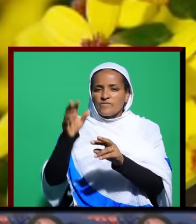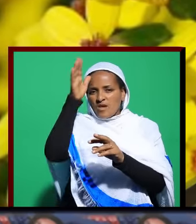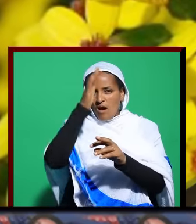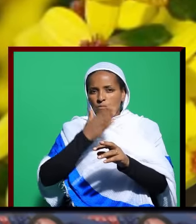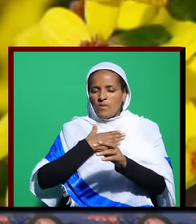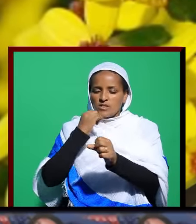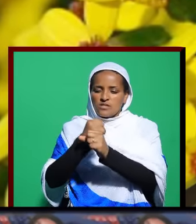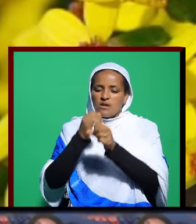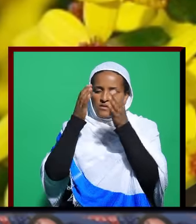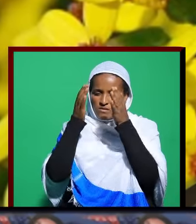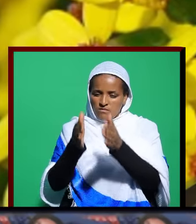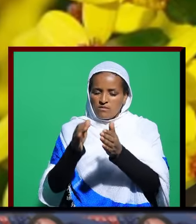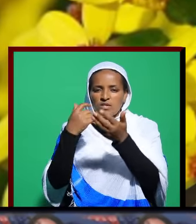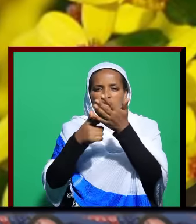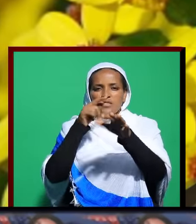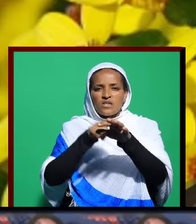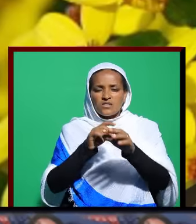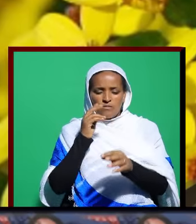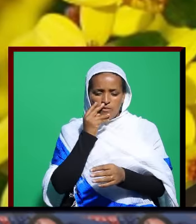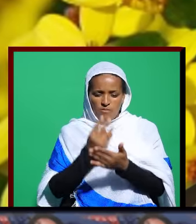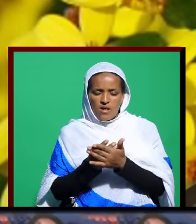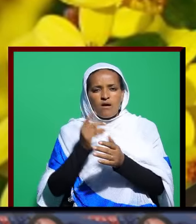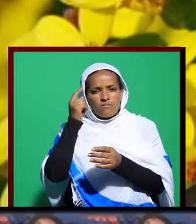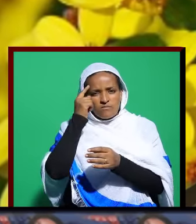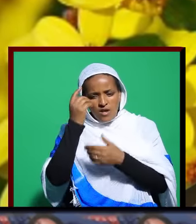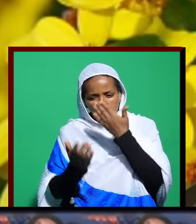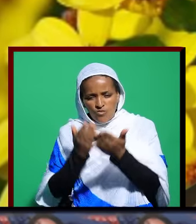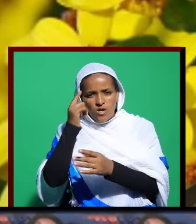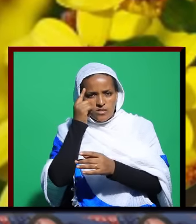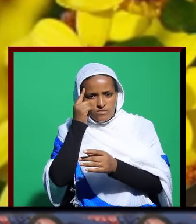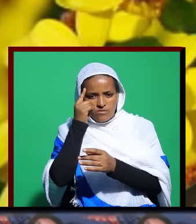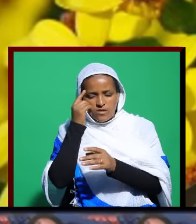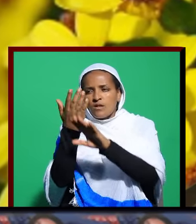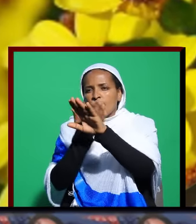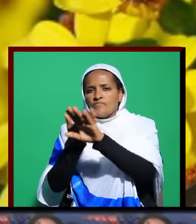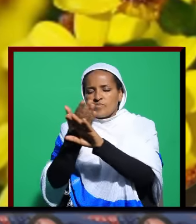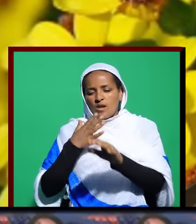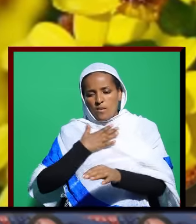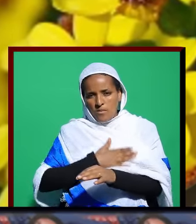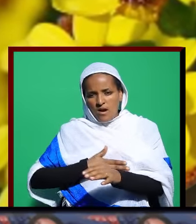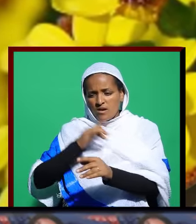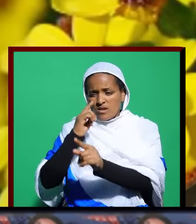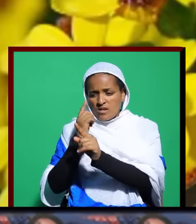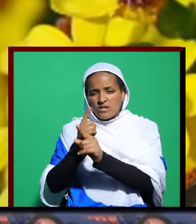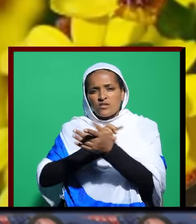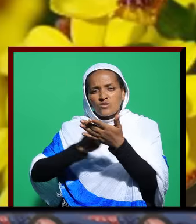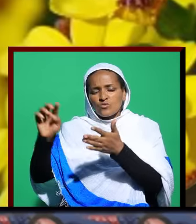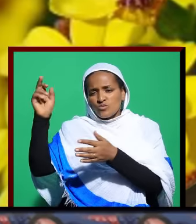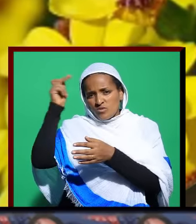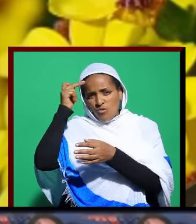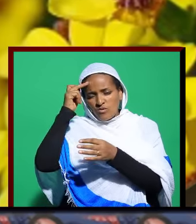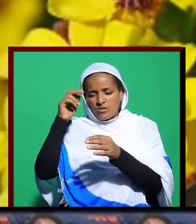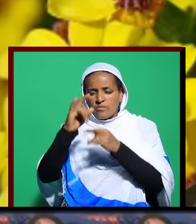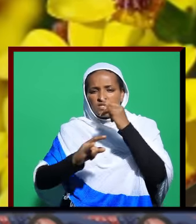አትመልከት፣ የአባቴን ስራ ተመልከት፣ ያን ጊዜ በቅንነት እንዳገለገልኩ አስብ ብሎ ለመነው እግዚአብሔርን። እባክህን ልክ ቅዱስ